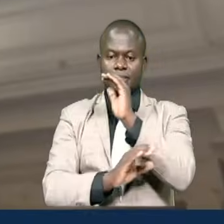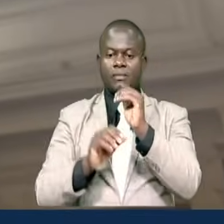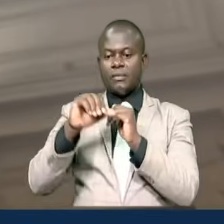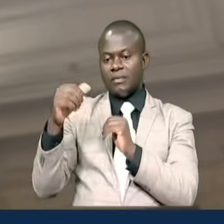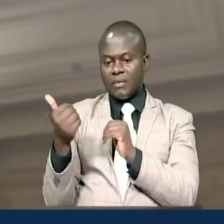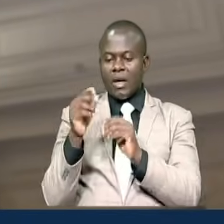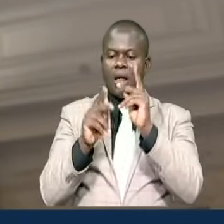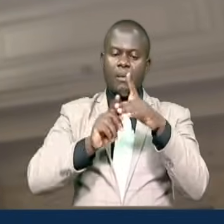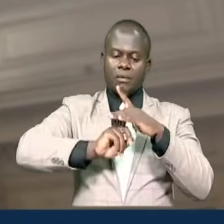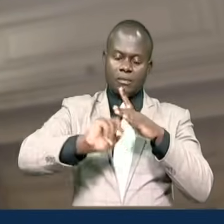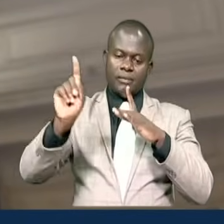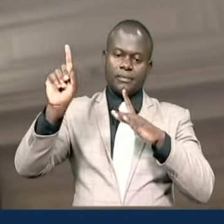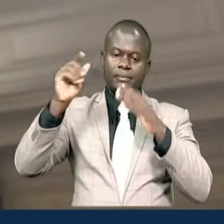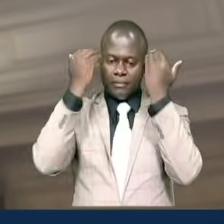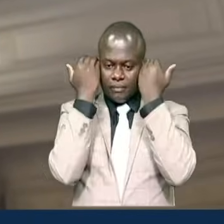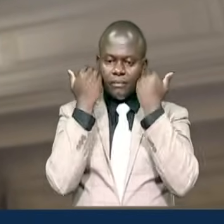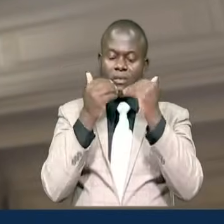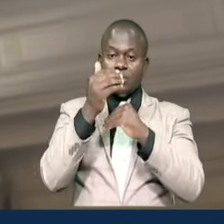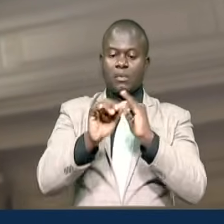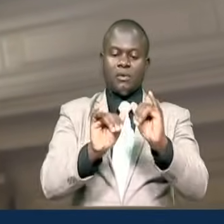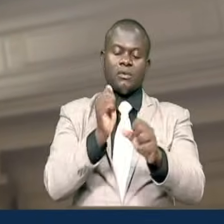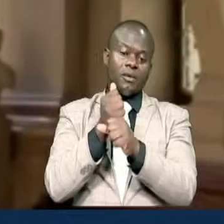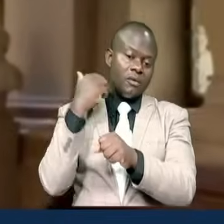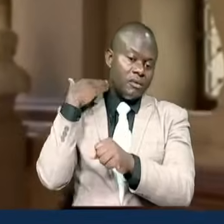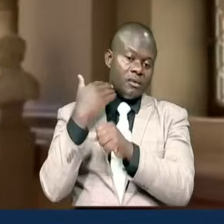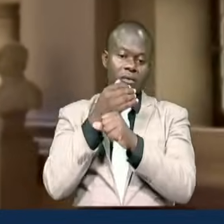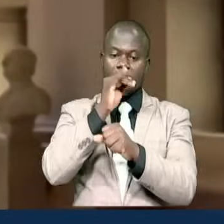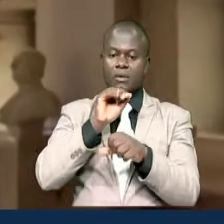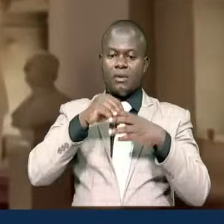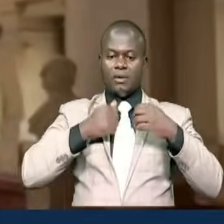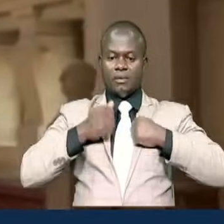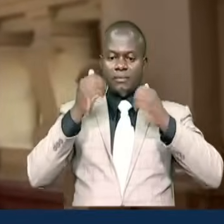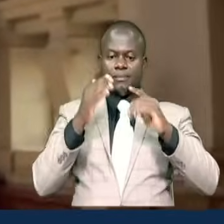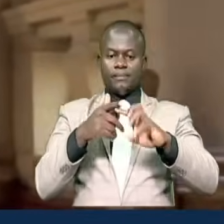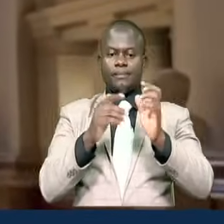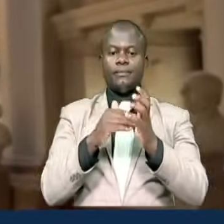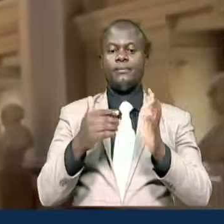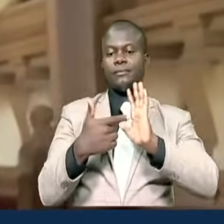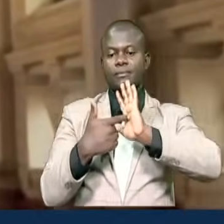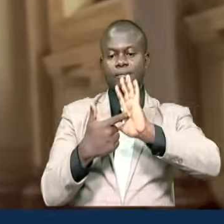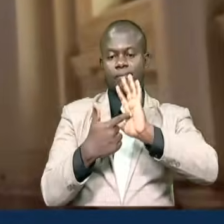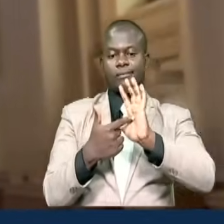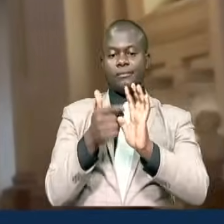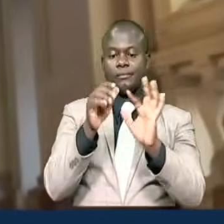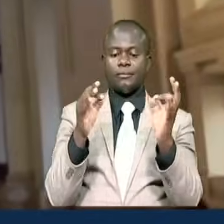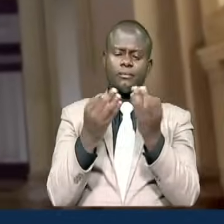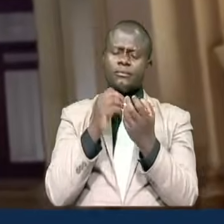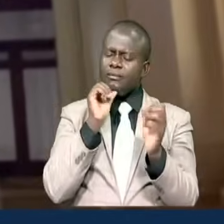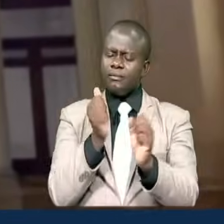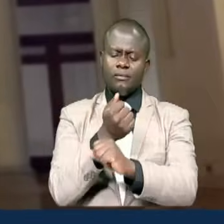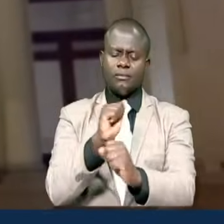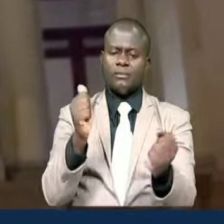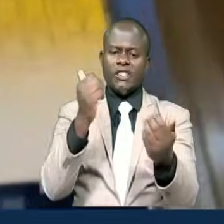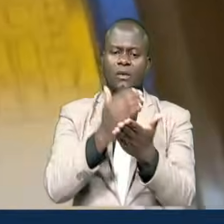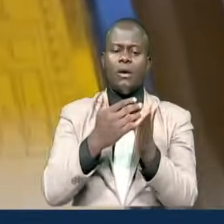hakiri abahunze ubutabera nyuma yo gusiga bakoze jenoside yakorewe Abatutsi mu Rwanda. Gusa kandi ashimangira ko uyu muryango ngo utazahwema